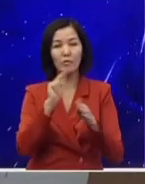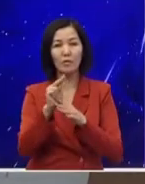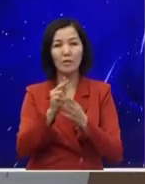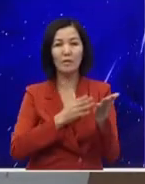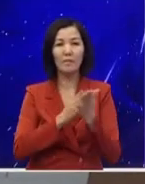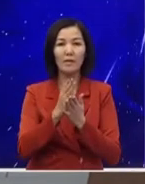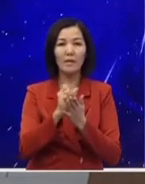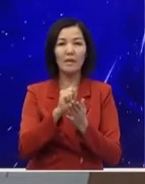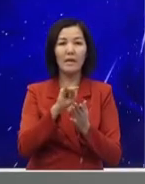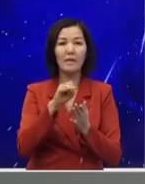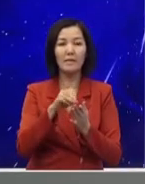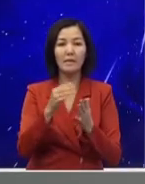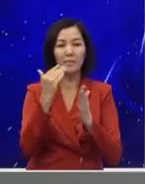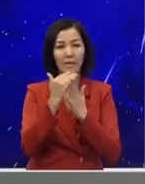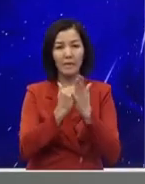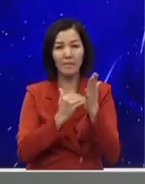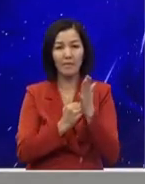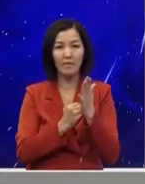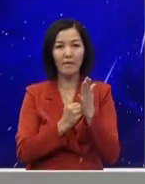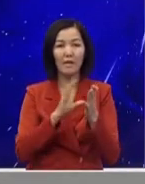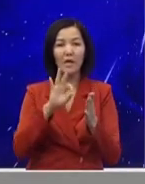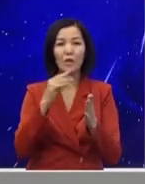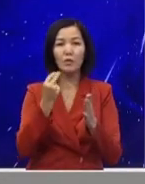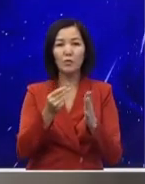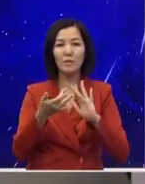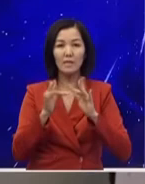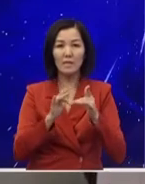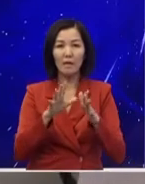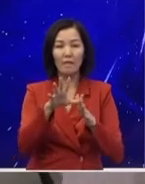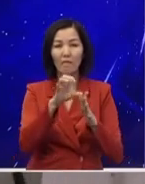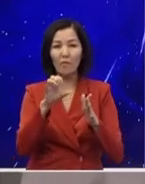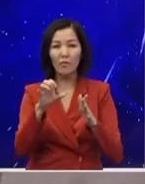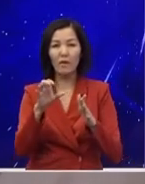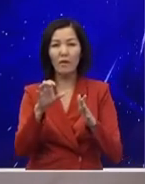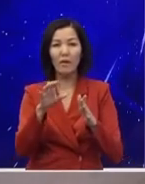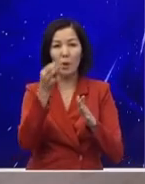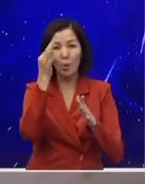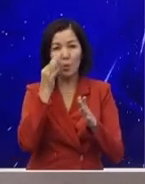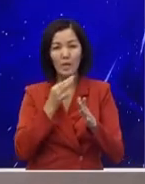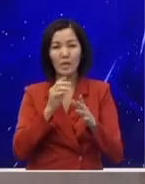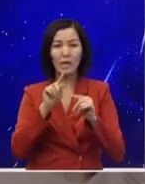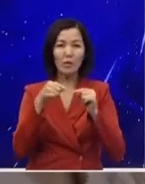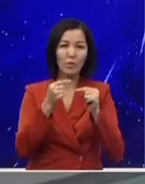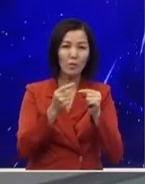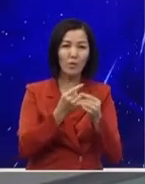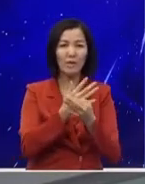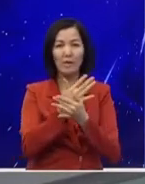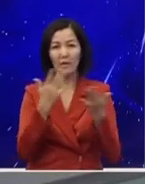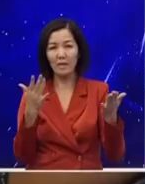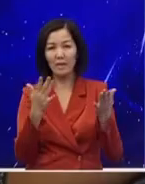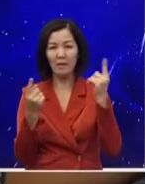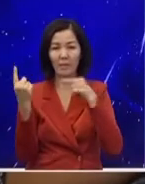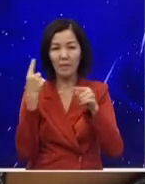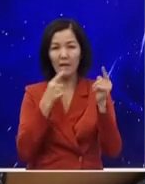как IT-программирование, продвижение социальных сетей, фото и видеография, кулинария, рукоделие, графический дизайнер,